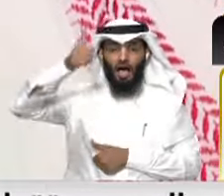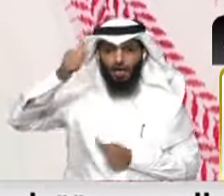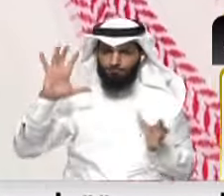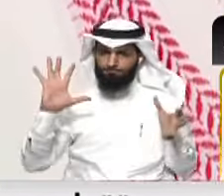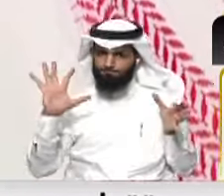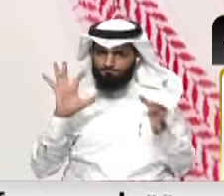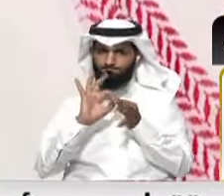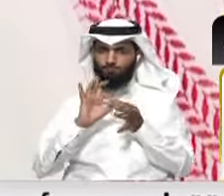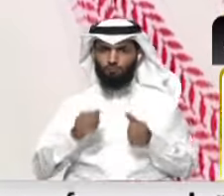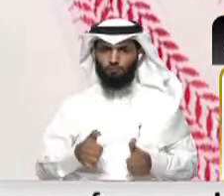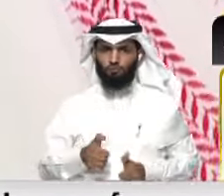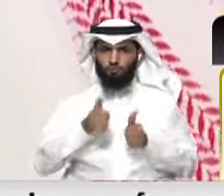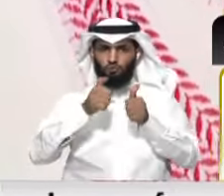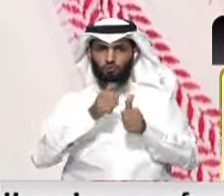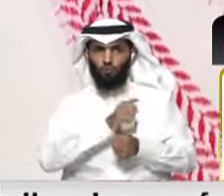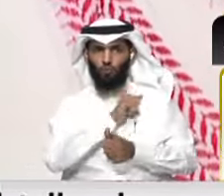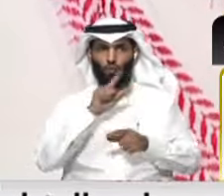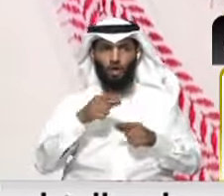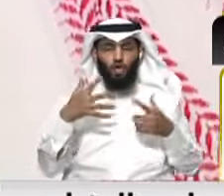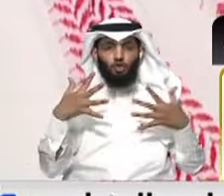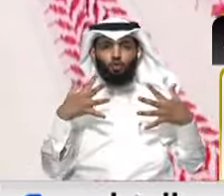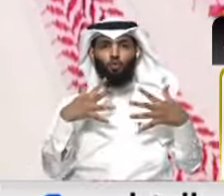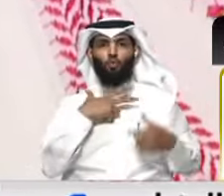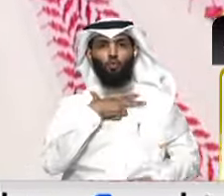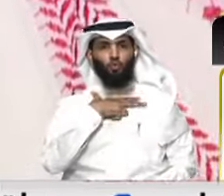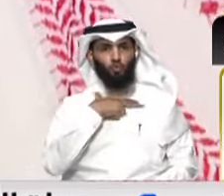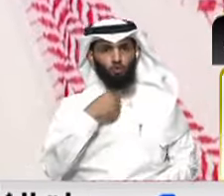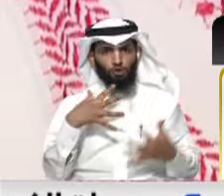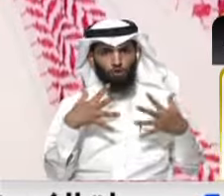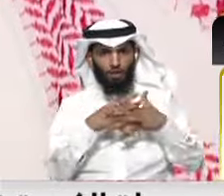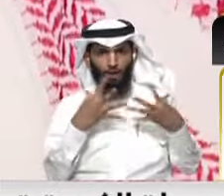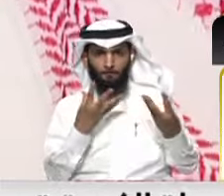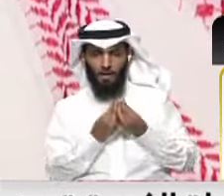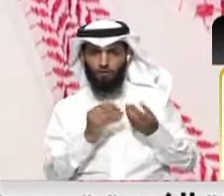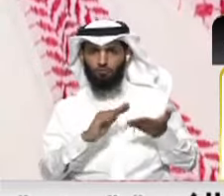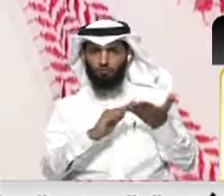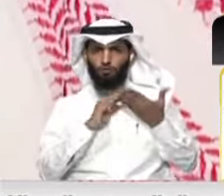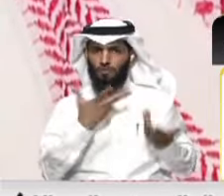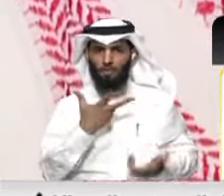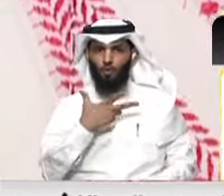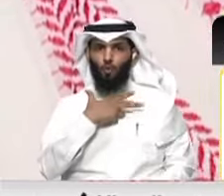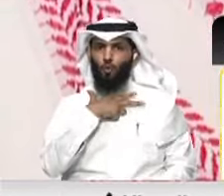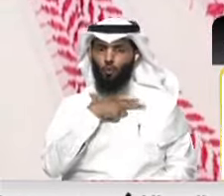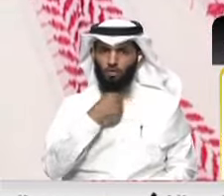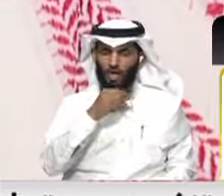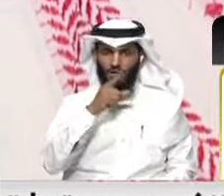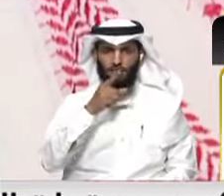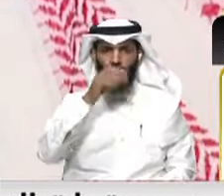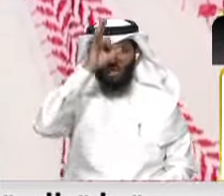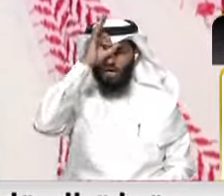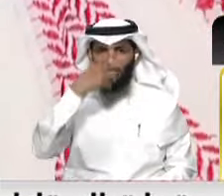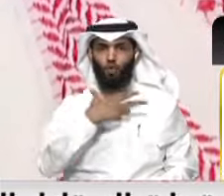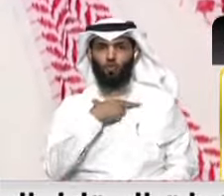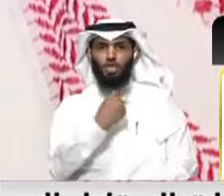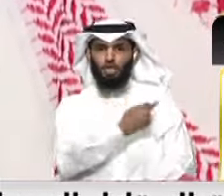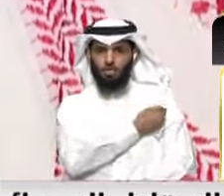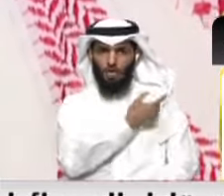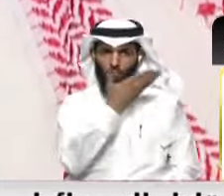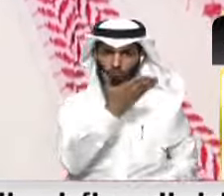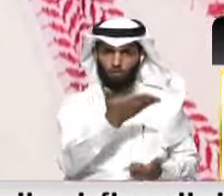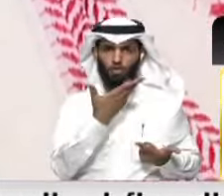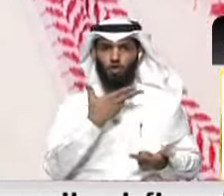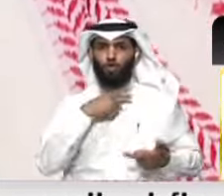و الشركاء اللي موجودين، وزارة الداخلية بجميع قطاعاتها، الإدارة العامة للجمارك ووزارة الصحة مشكورة